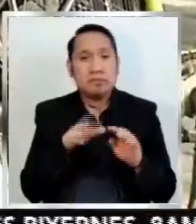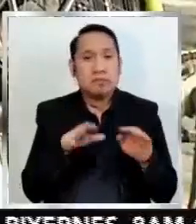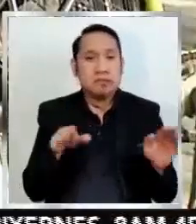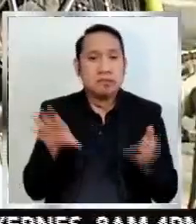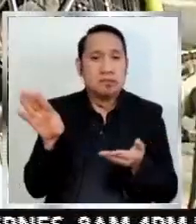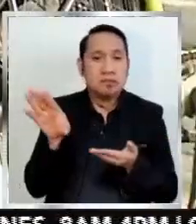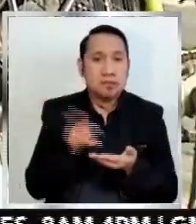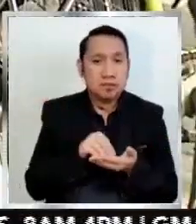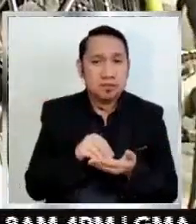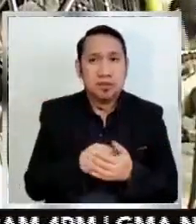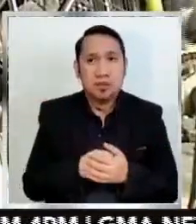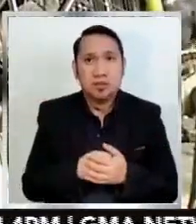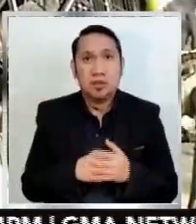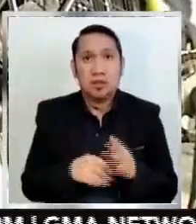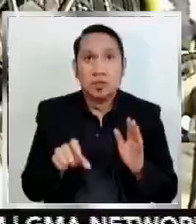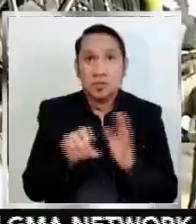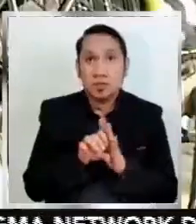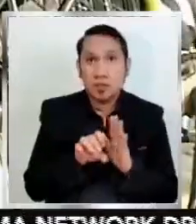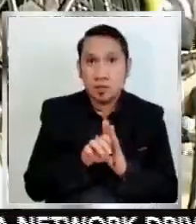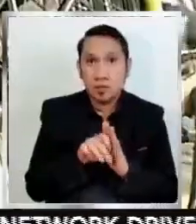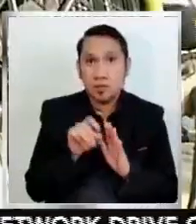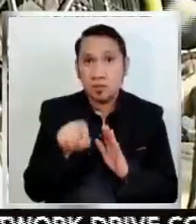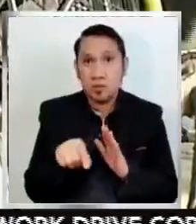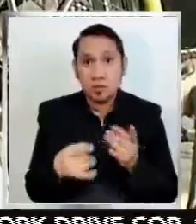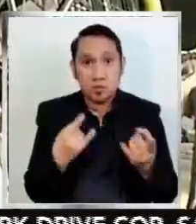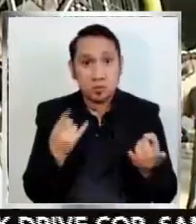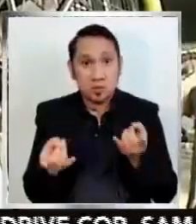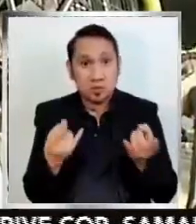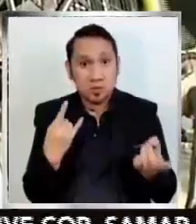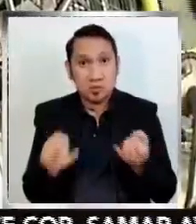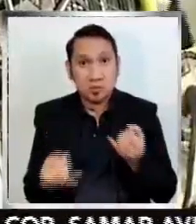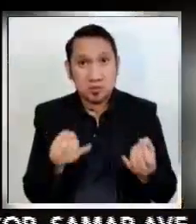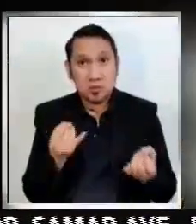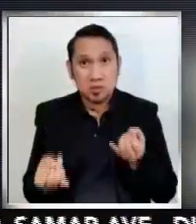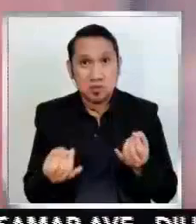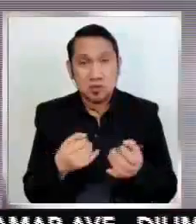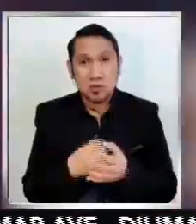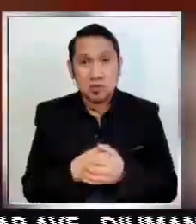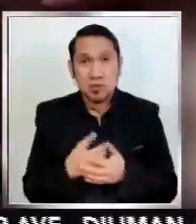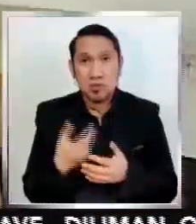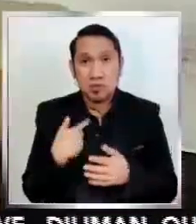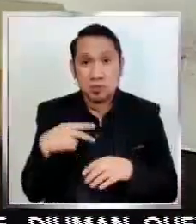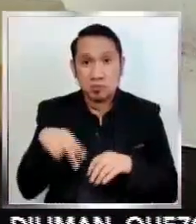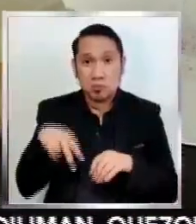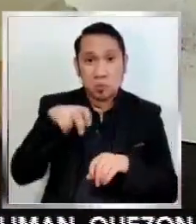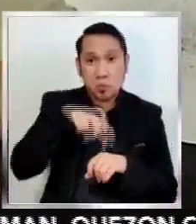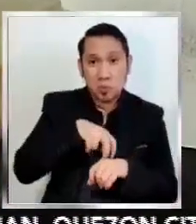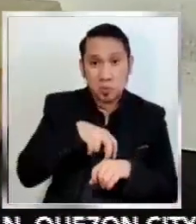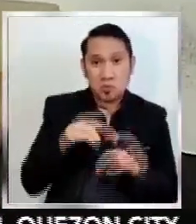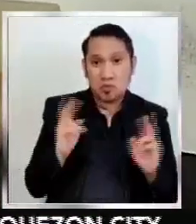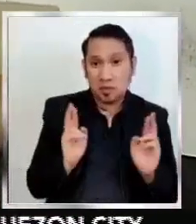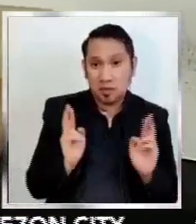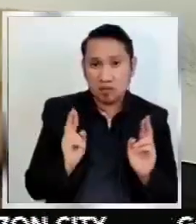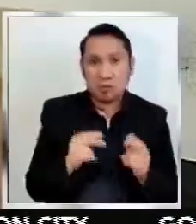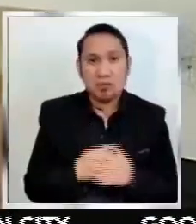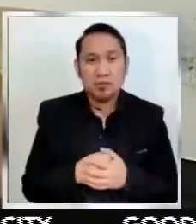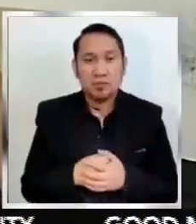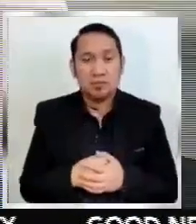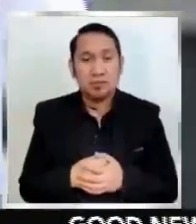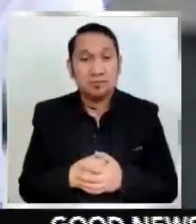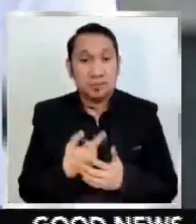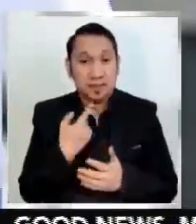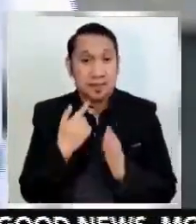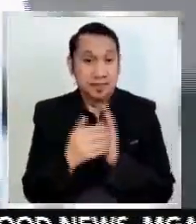yung katulad po nung Spider-Man, yung tumutungtong po sila sa ref. Ayon sa espesyalistang nakausap